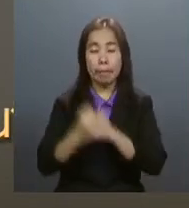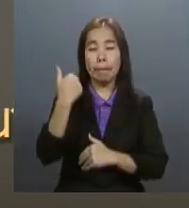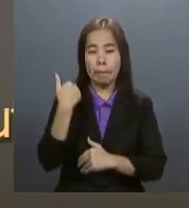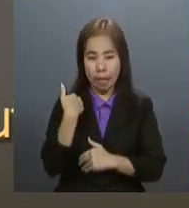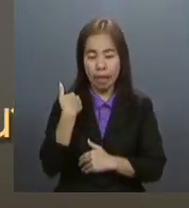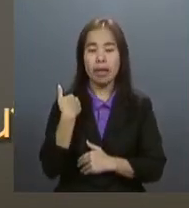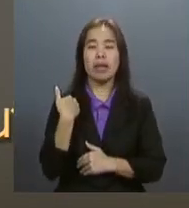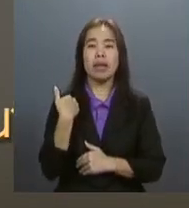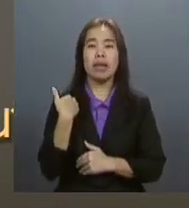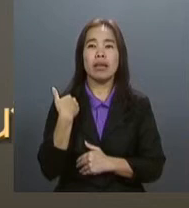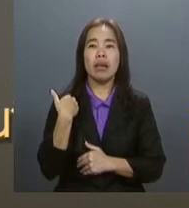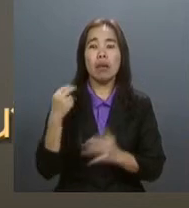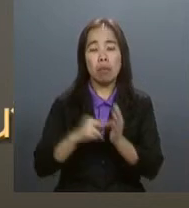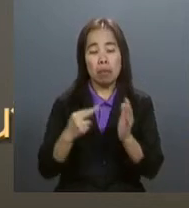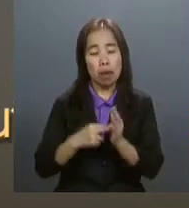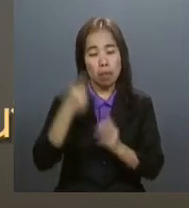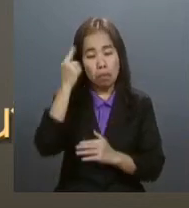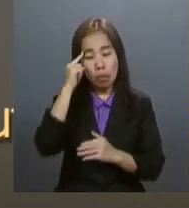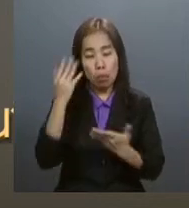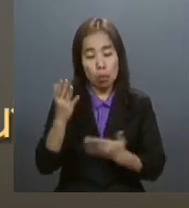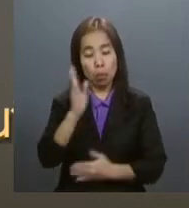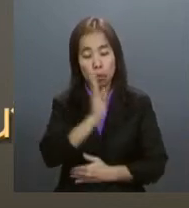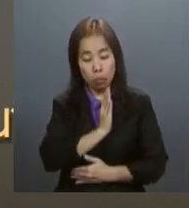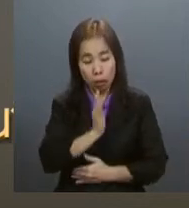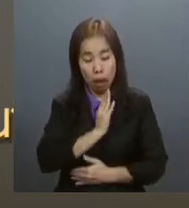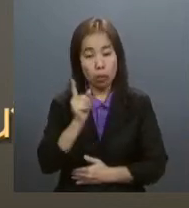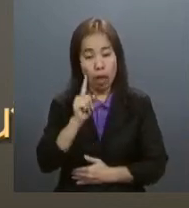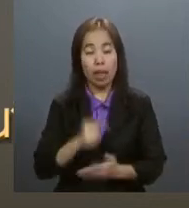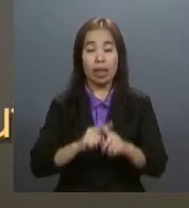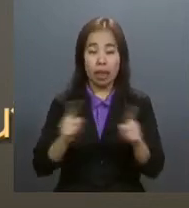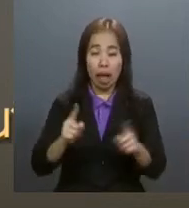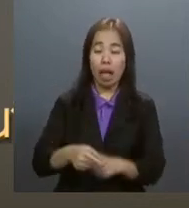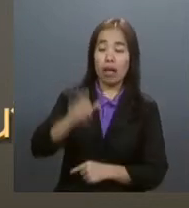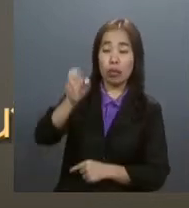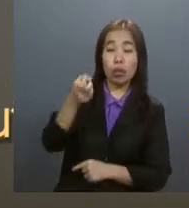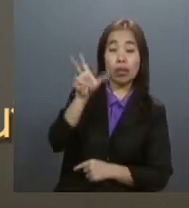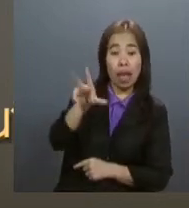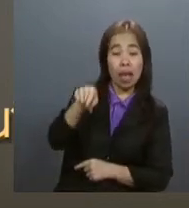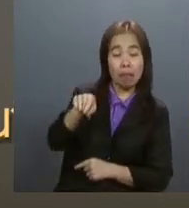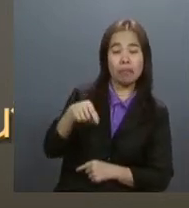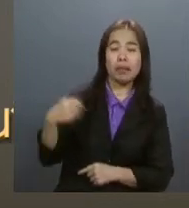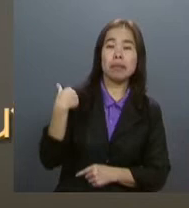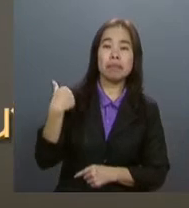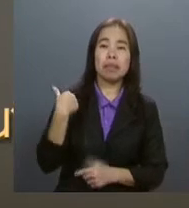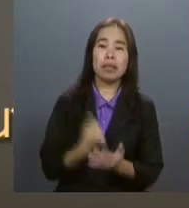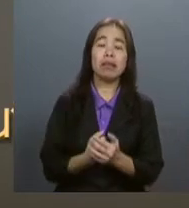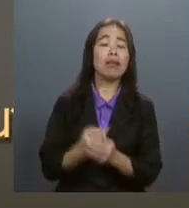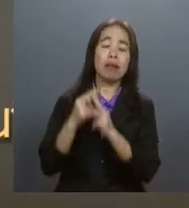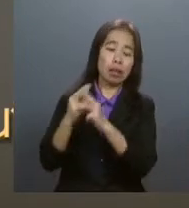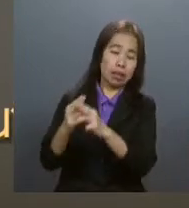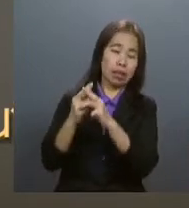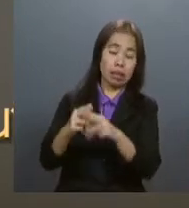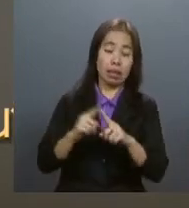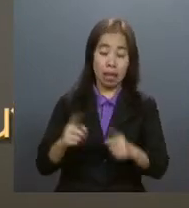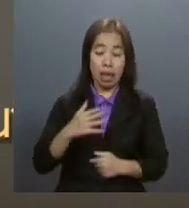องเขามีธรรมาภิบาลมากน้อยแค่ไหนส่วนของช่องนะคะช่องเนี่ยจะปรับเปลี่ยนรายการไหมก็เป็นสิทธิ์ของช่องนะคะซึ่งเ